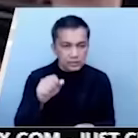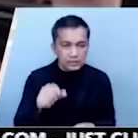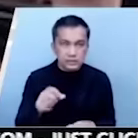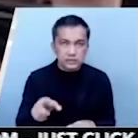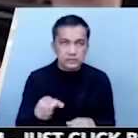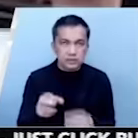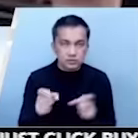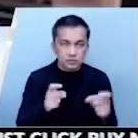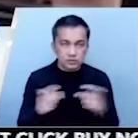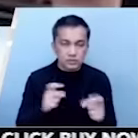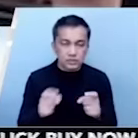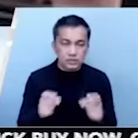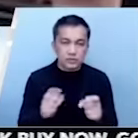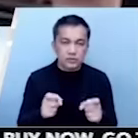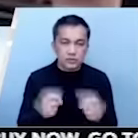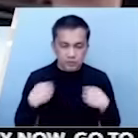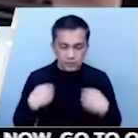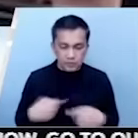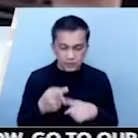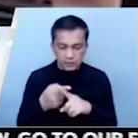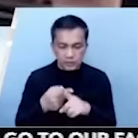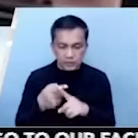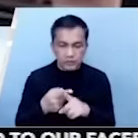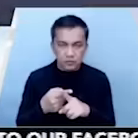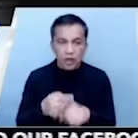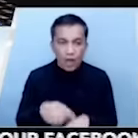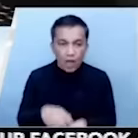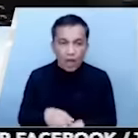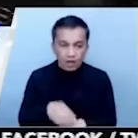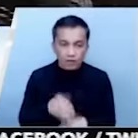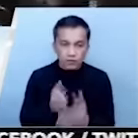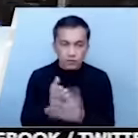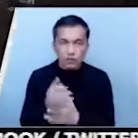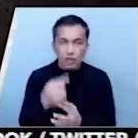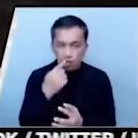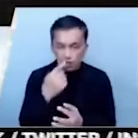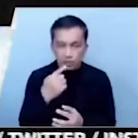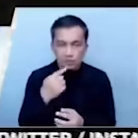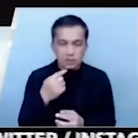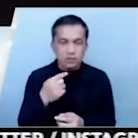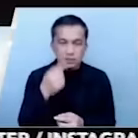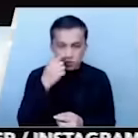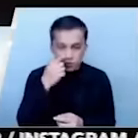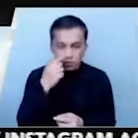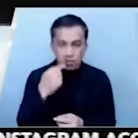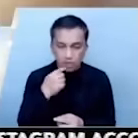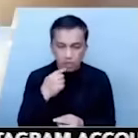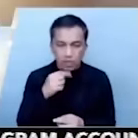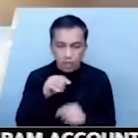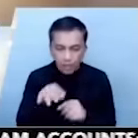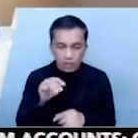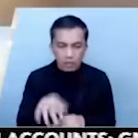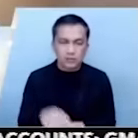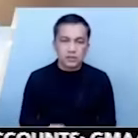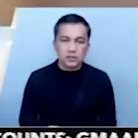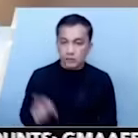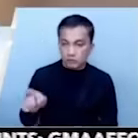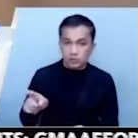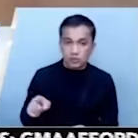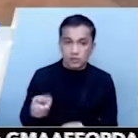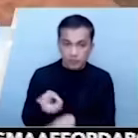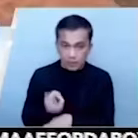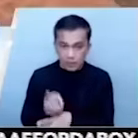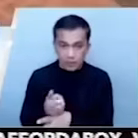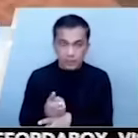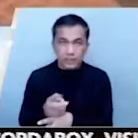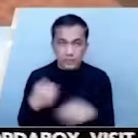panting, through their foot pads, and through their nose lang. May kanya-kanyang diskarte ang for parents para presko pa rin ang